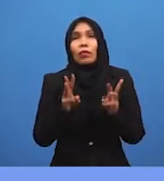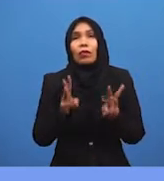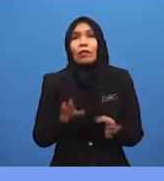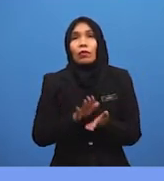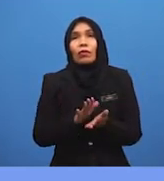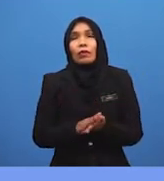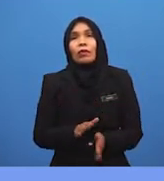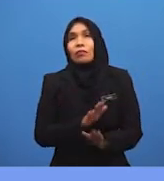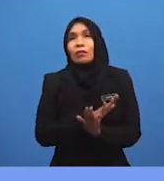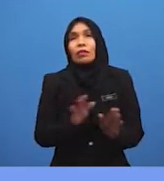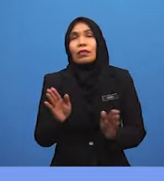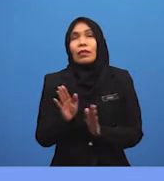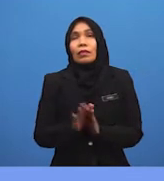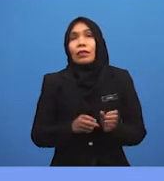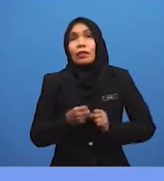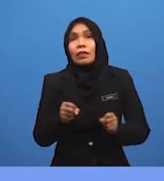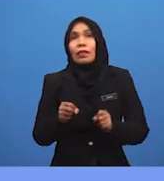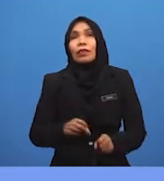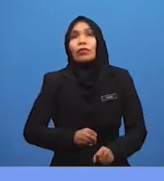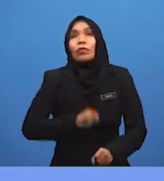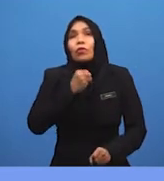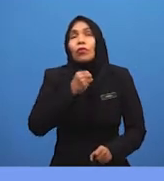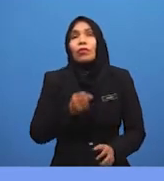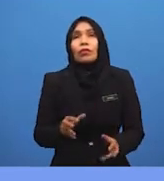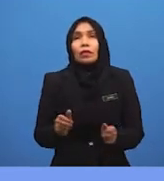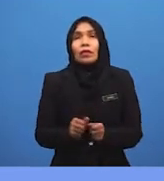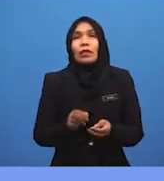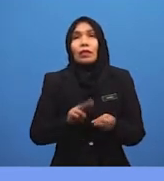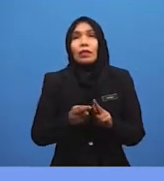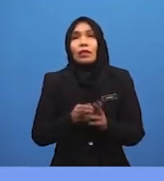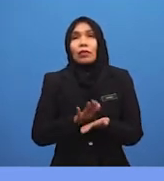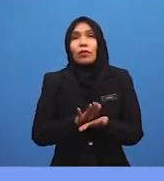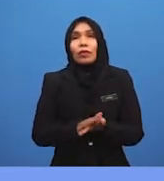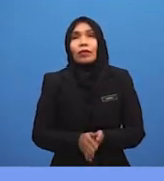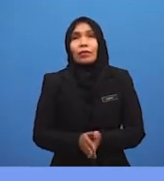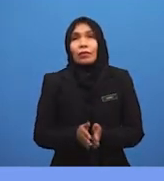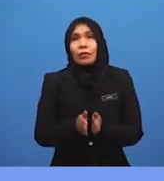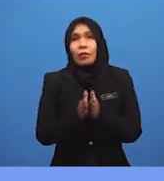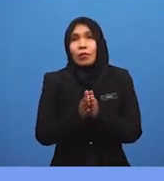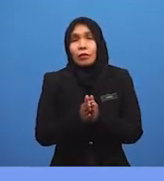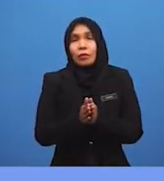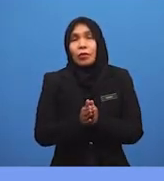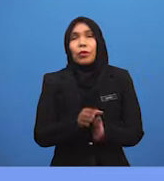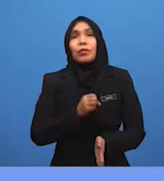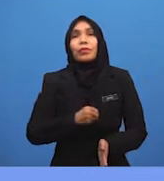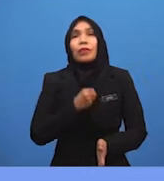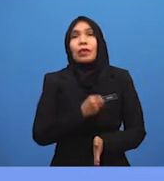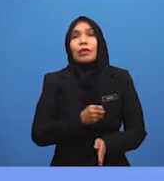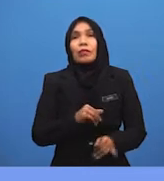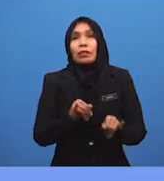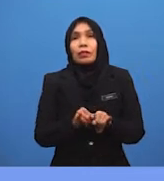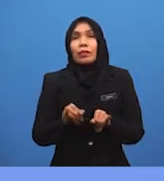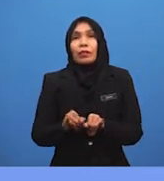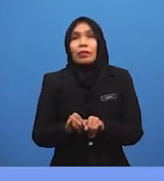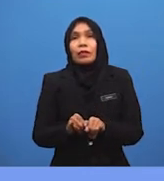Tidak bersikap sombong dengan rakan sekolah. 3. Memohon maaf sekiranya anda